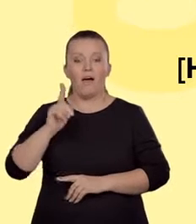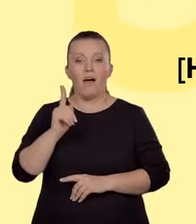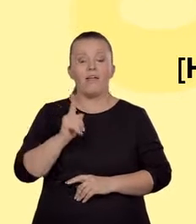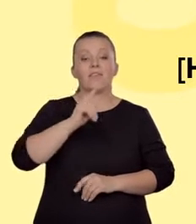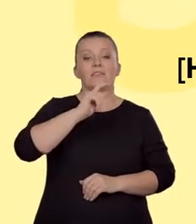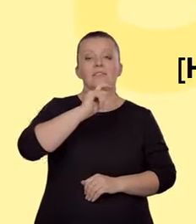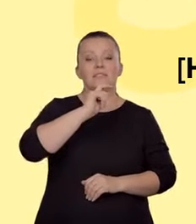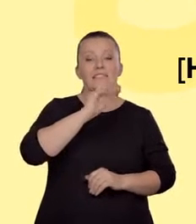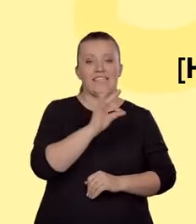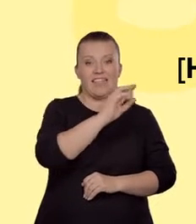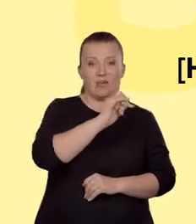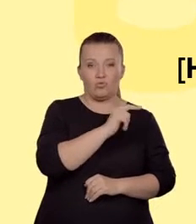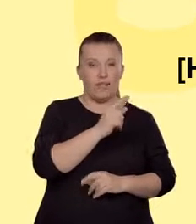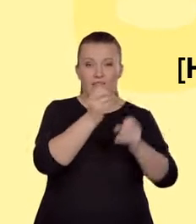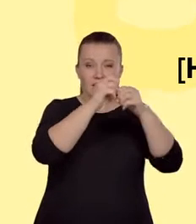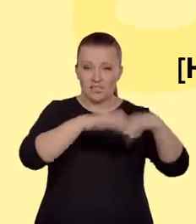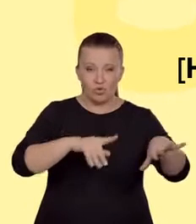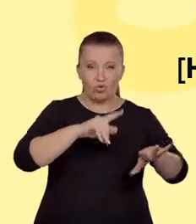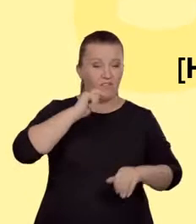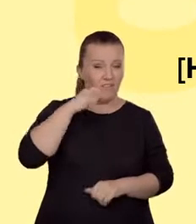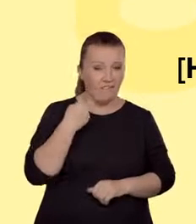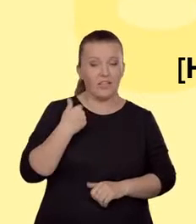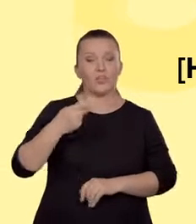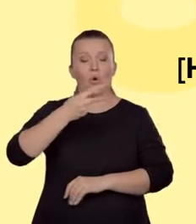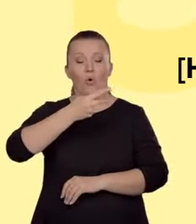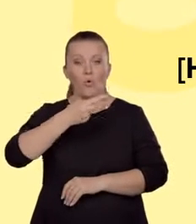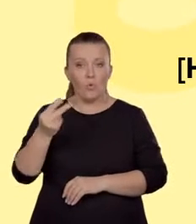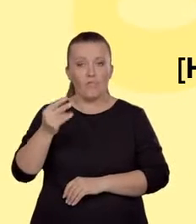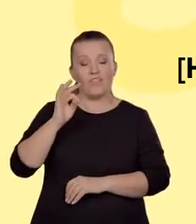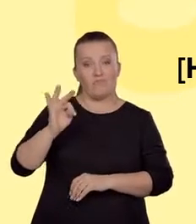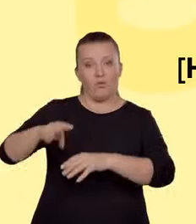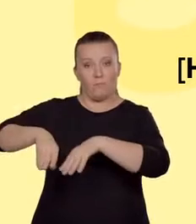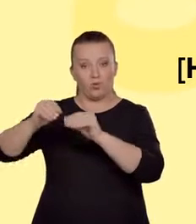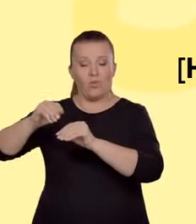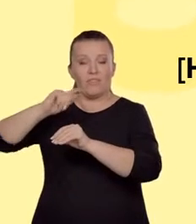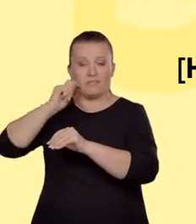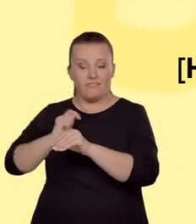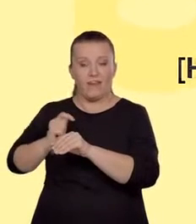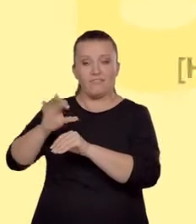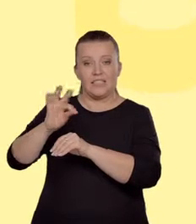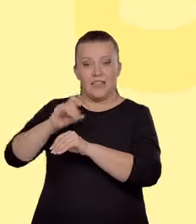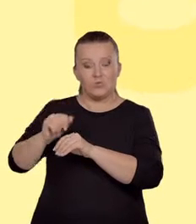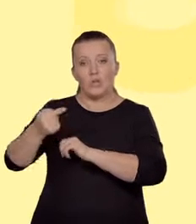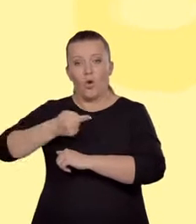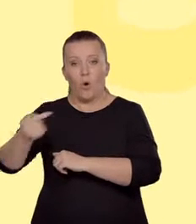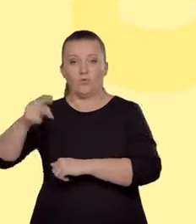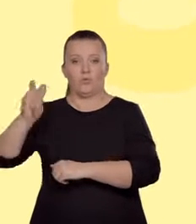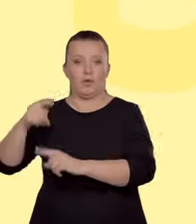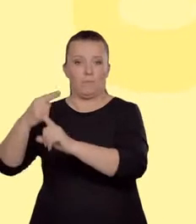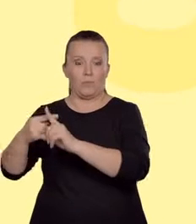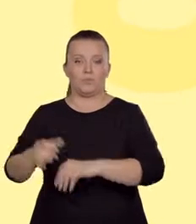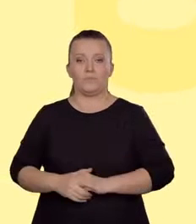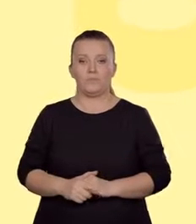kwasu jest równe stężeniu początkowemu kwasu pomniejszonemu o stężenie jonów wodorowych. Uwzględniając